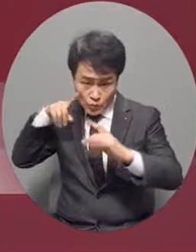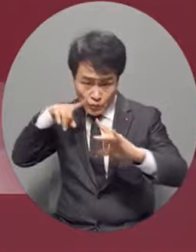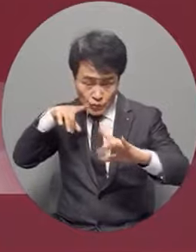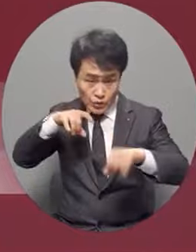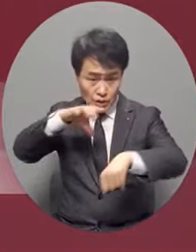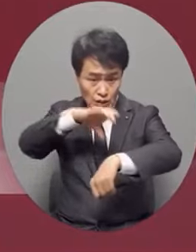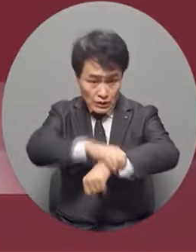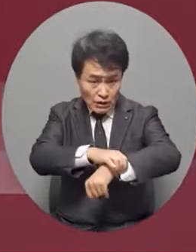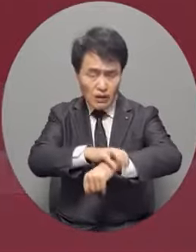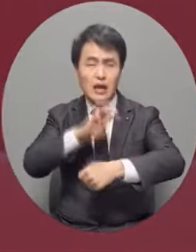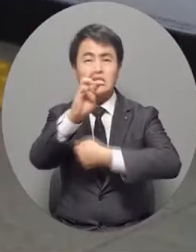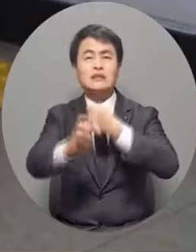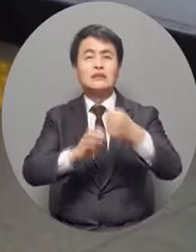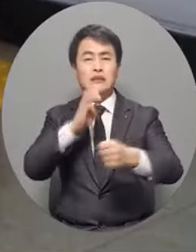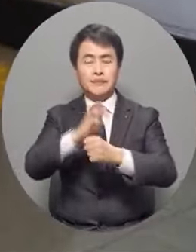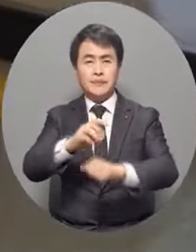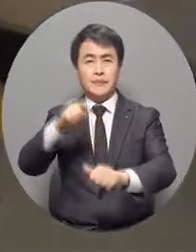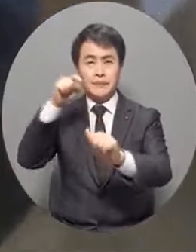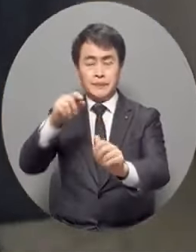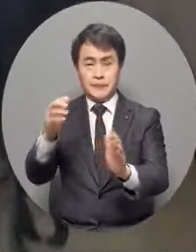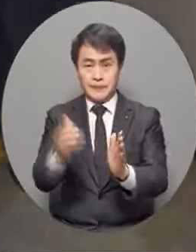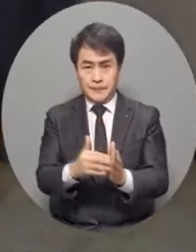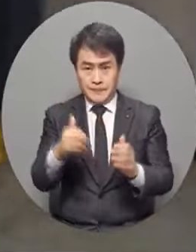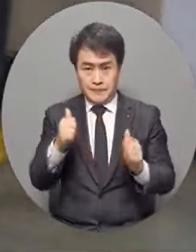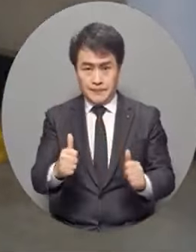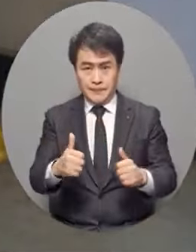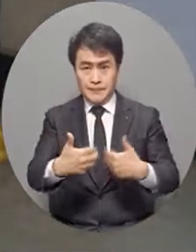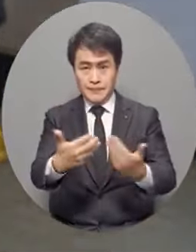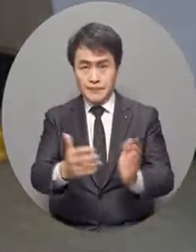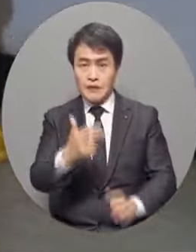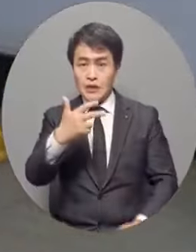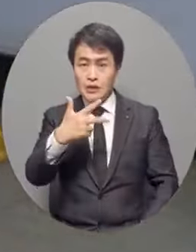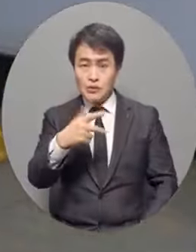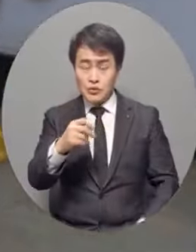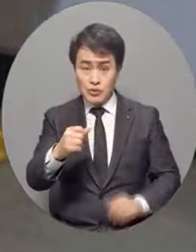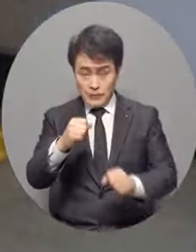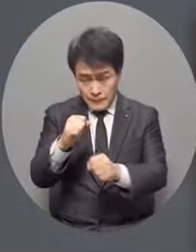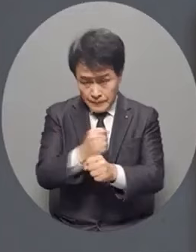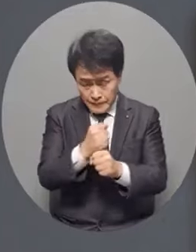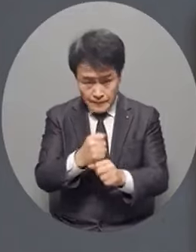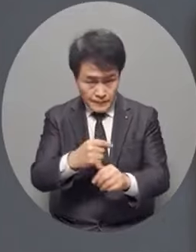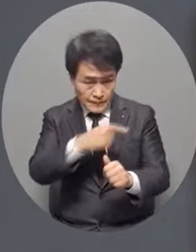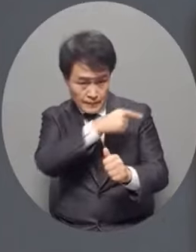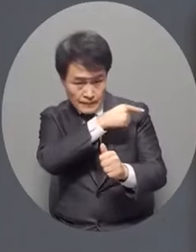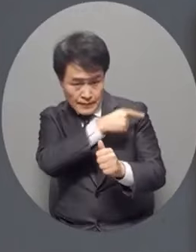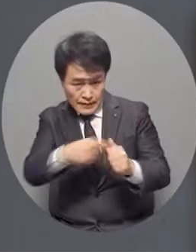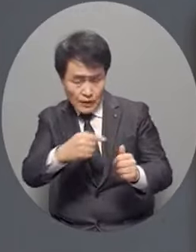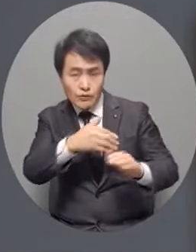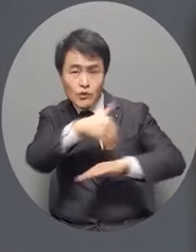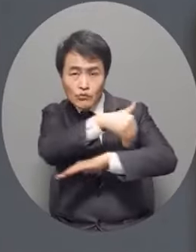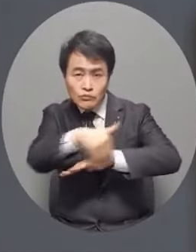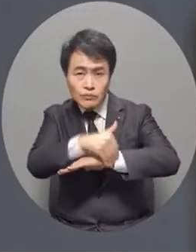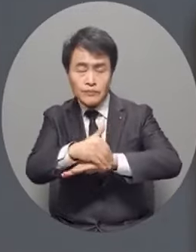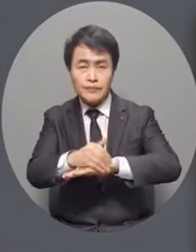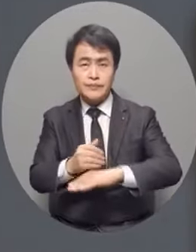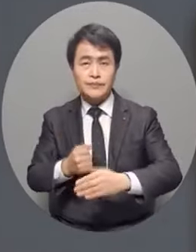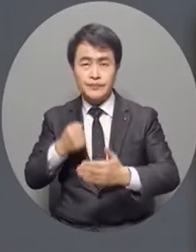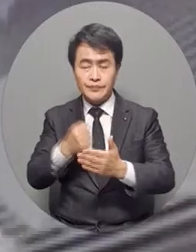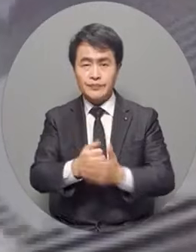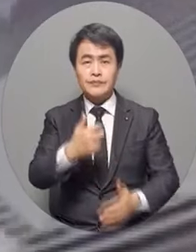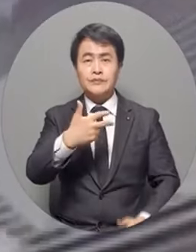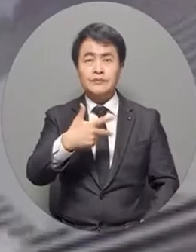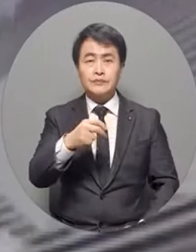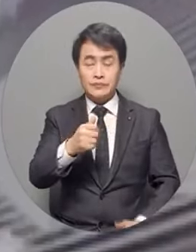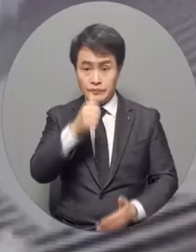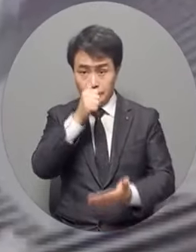부착 30년을 명령했습니다. 재판부는 우선 정유정이 주도 면밀하게 살인을 계획했다고 판단했습니다. 정유정이